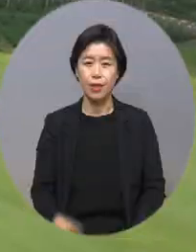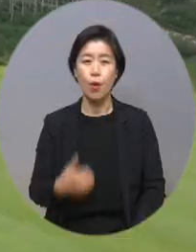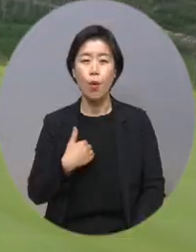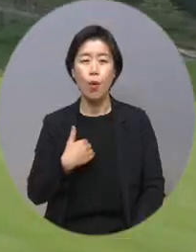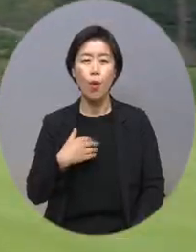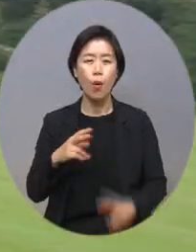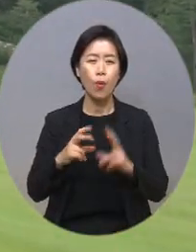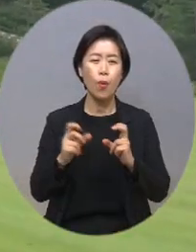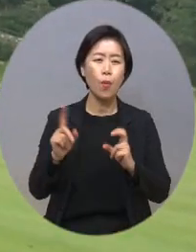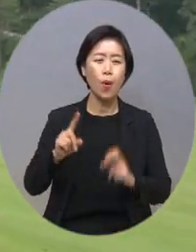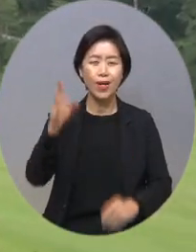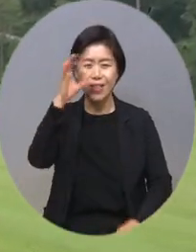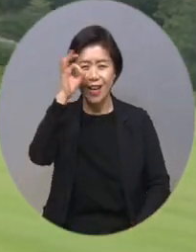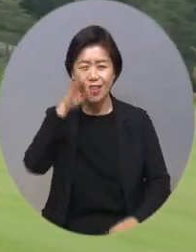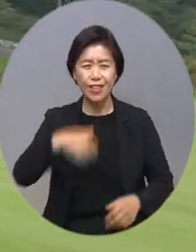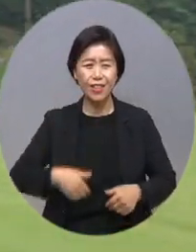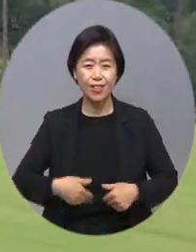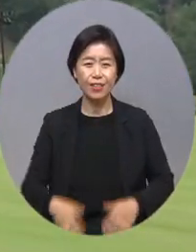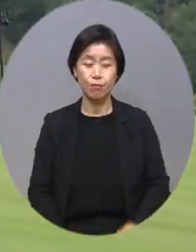우리. 잘 쳤어.